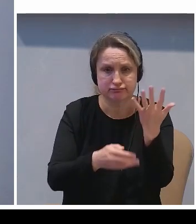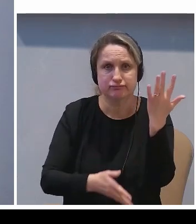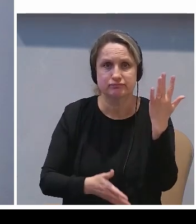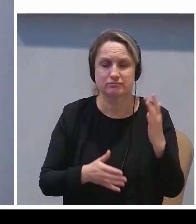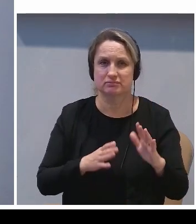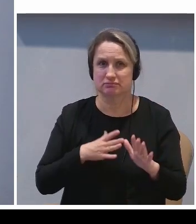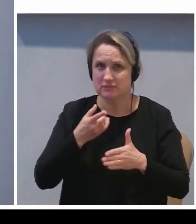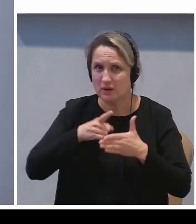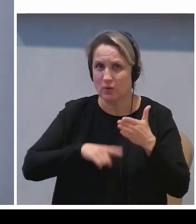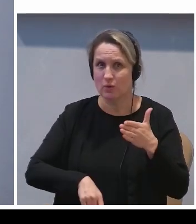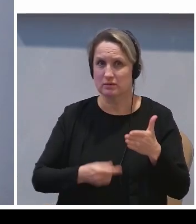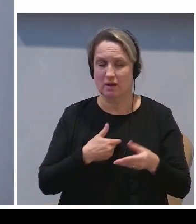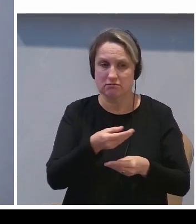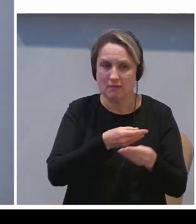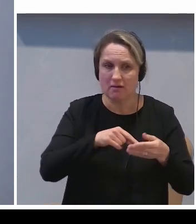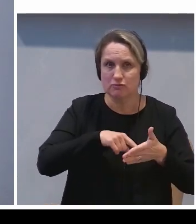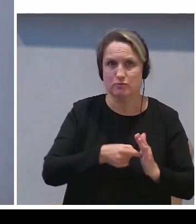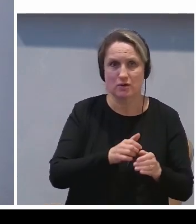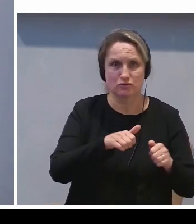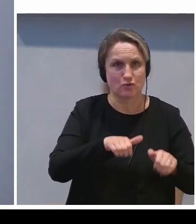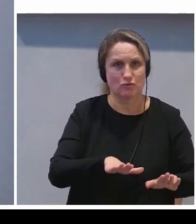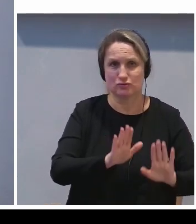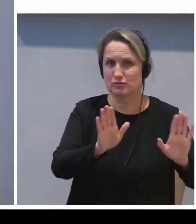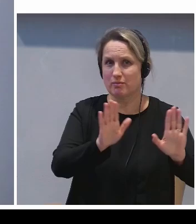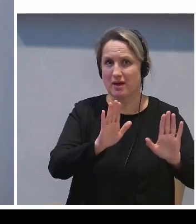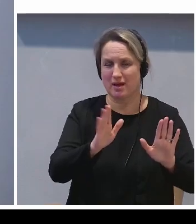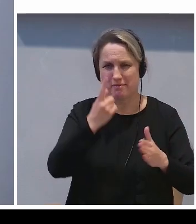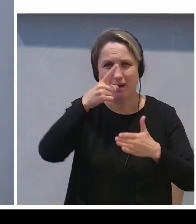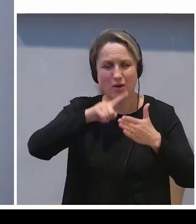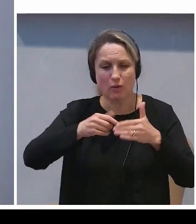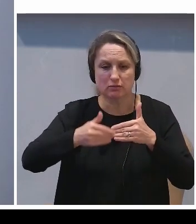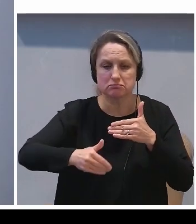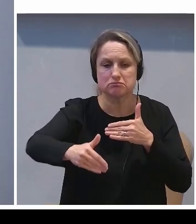et lähematel aastatel saame pakkuda